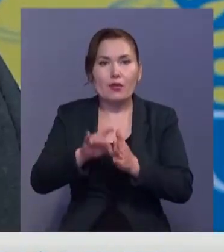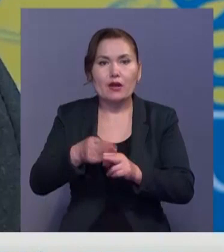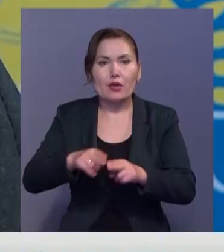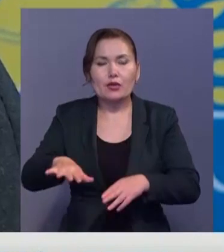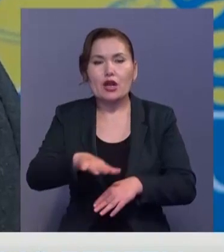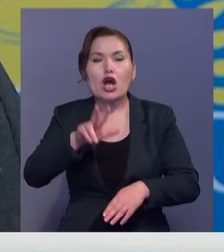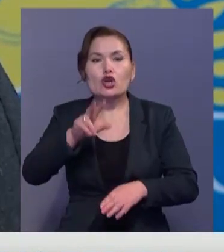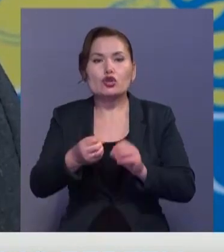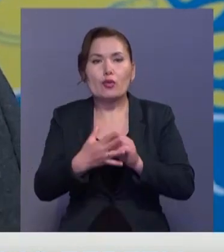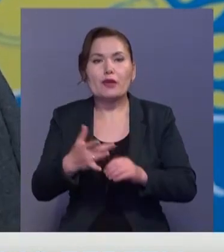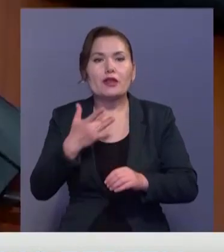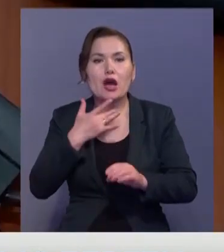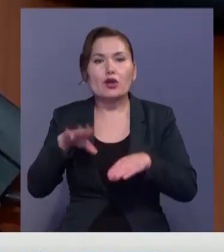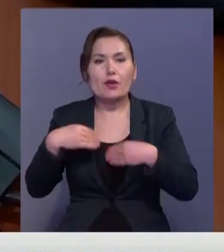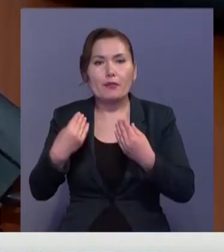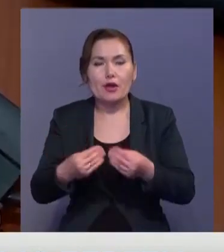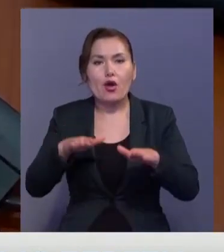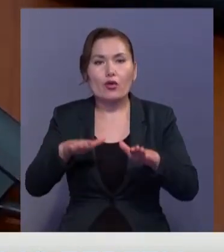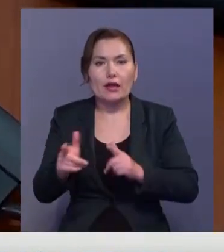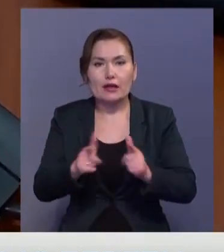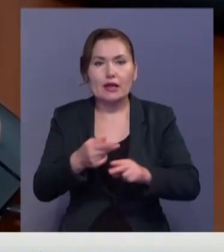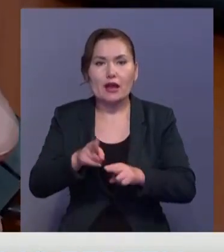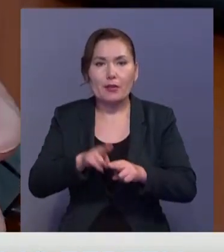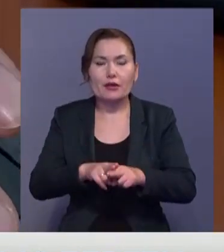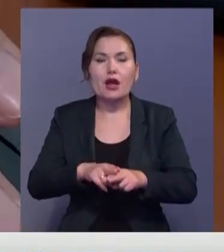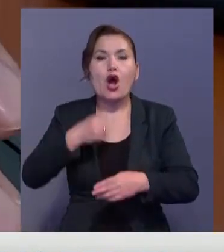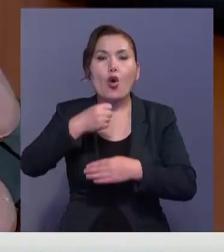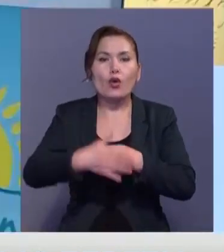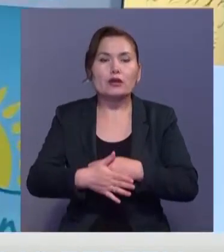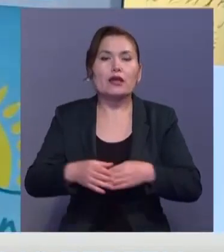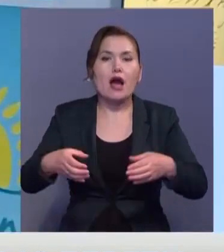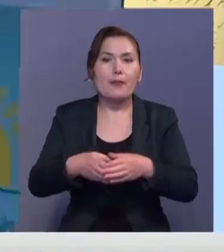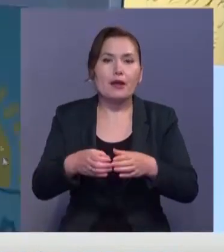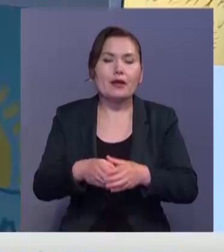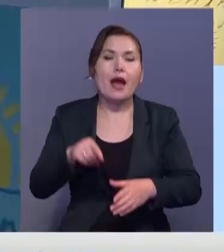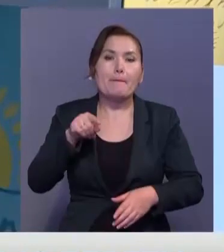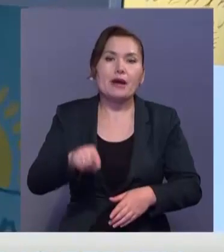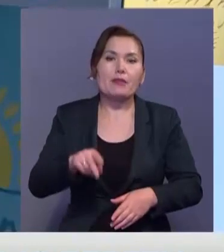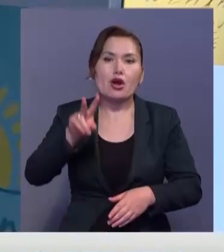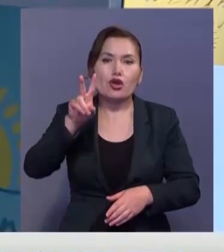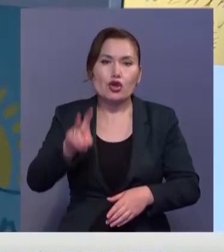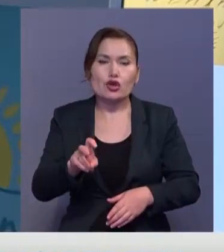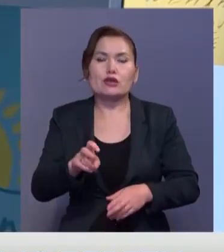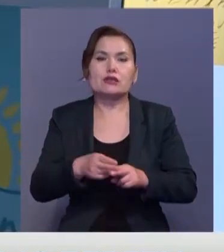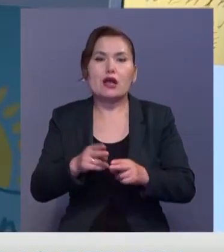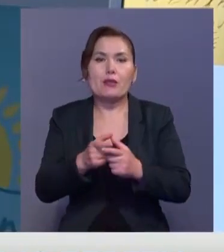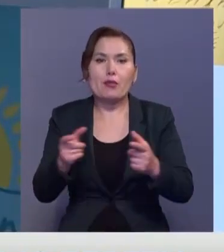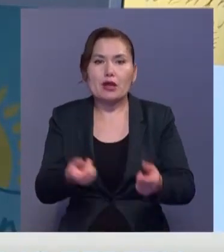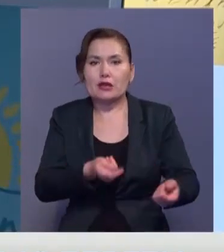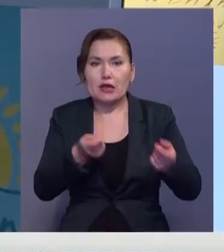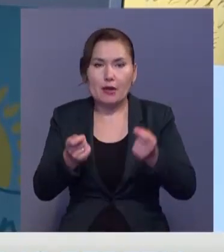өңірлерде 315 дауыс беру орындары әзірленді. Сонымен қатар орталық аппараттан 1200-ден аса бюллетен